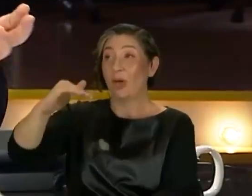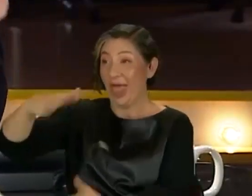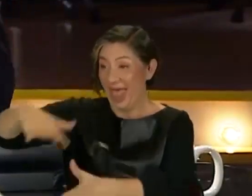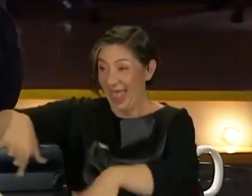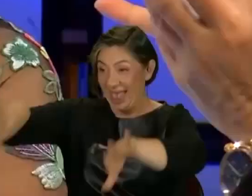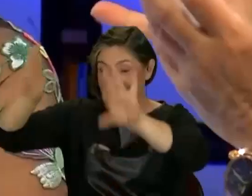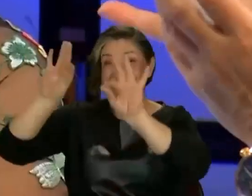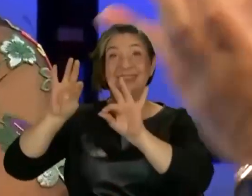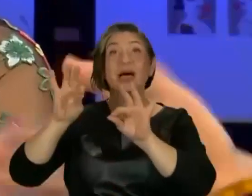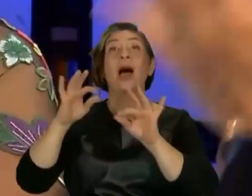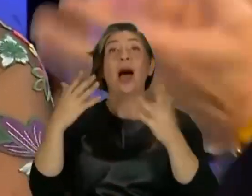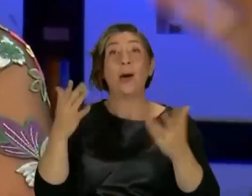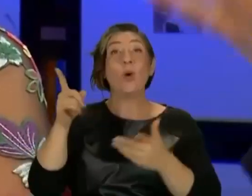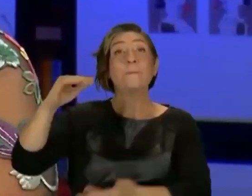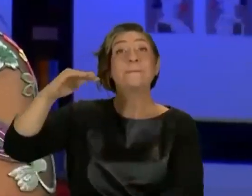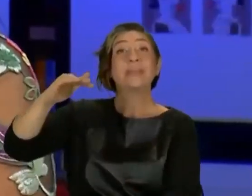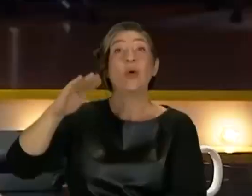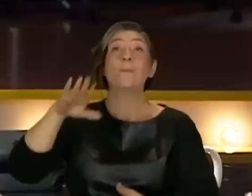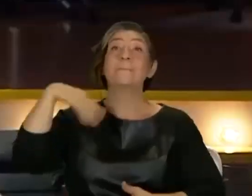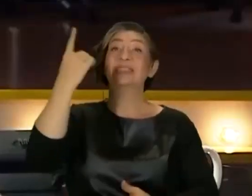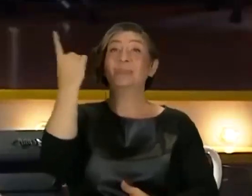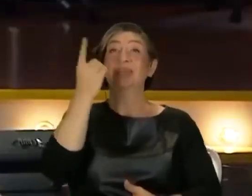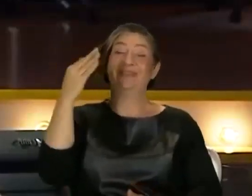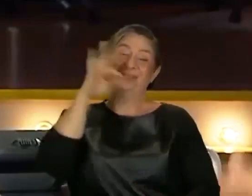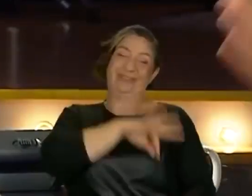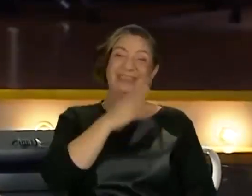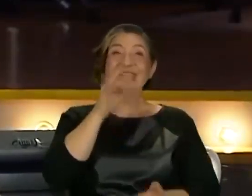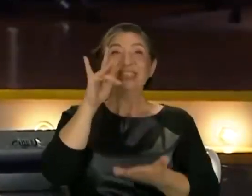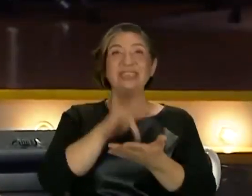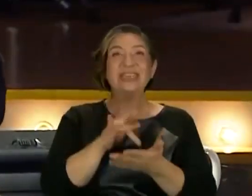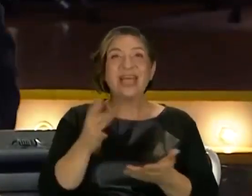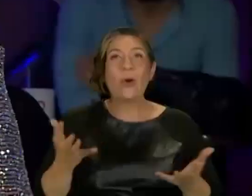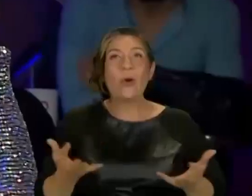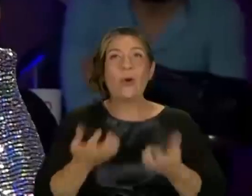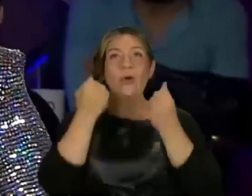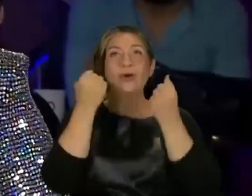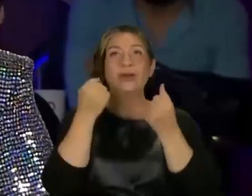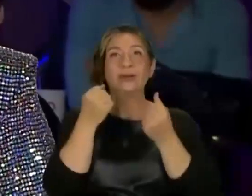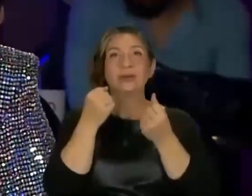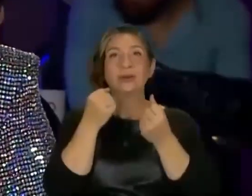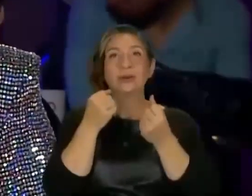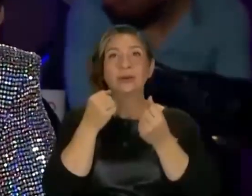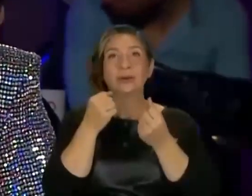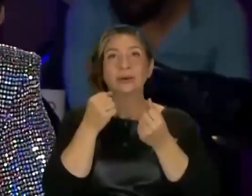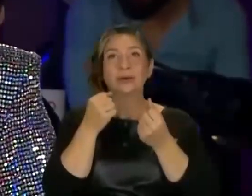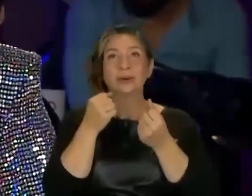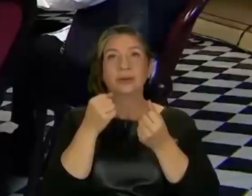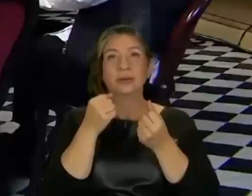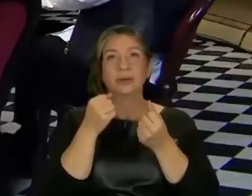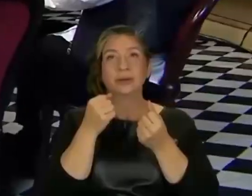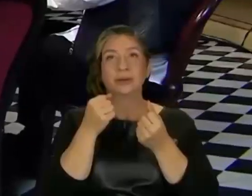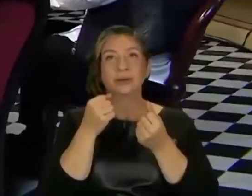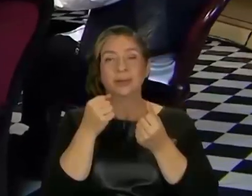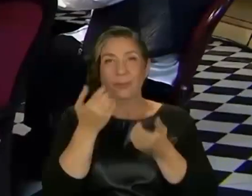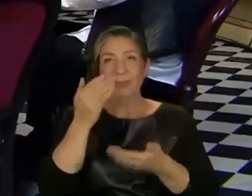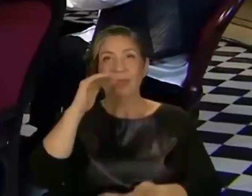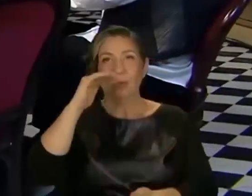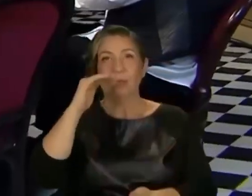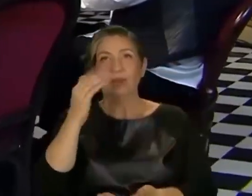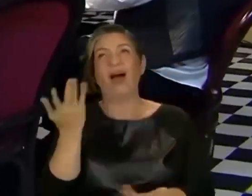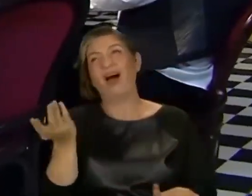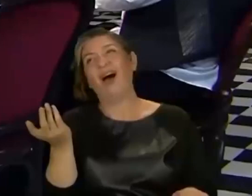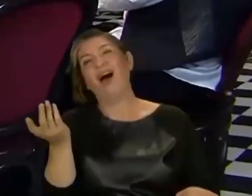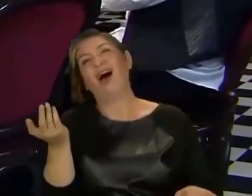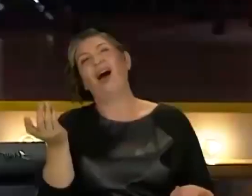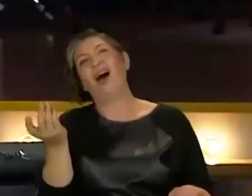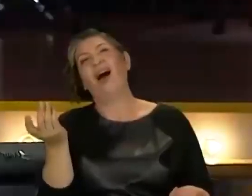yaptı kendisi için. Ama o bidon başka bir işe yaradı. Cezayı. Normal bidon. Engelli. Don değil bidon. Bidon. Ben hep evet. onu başka